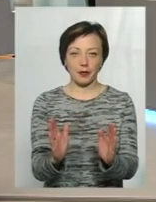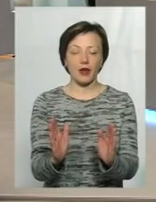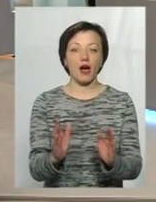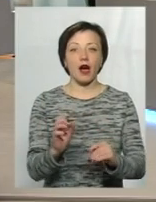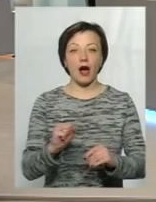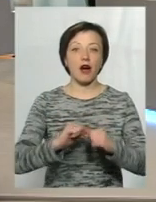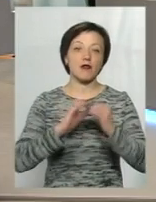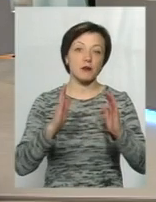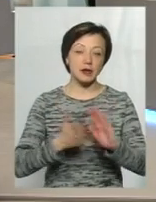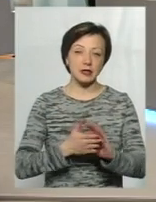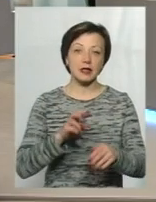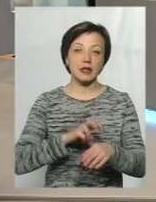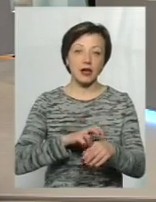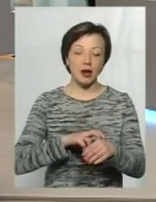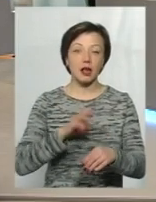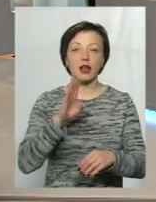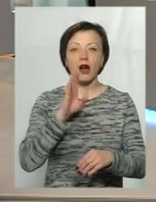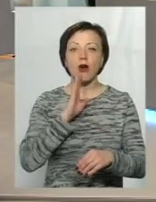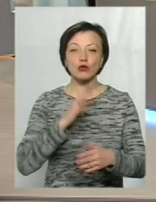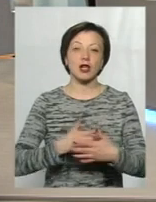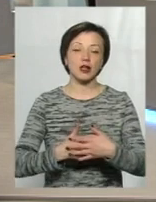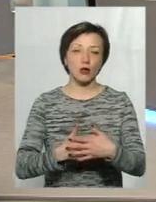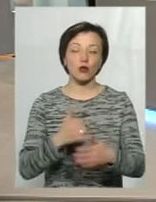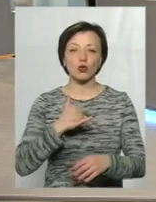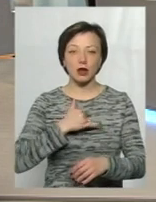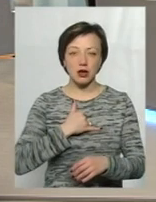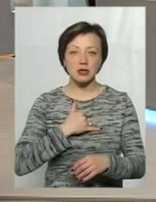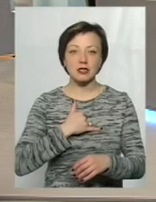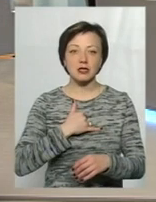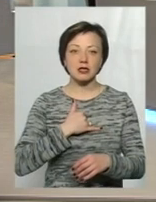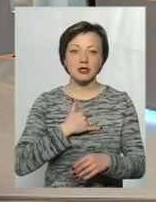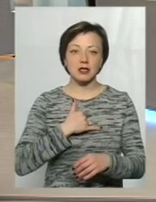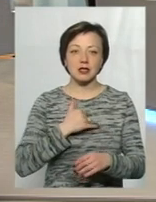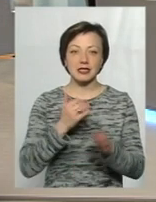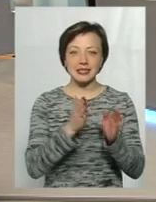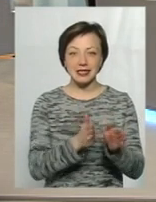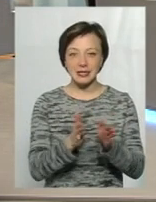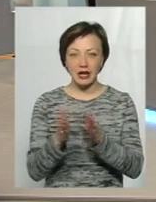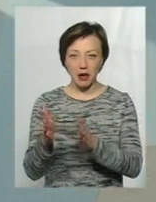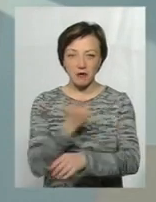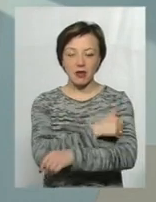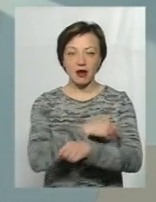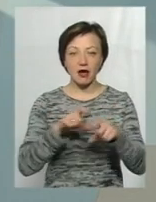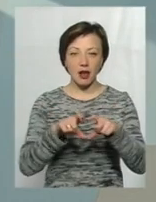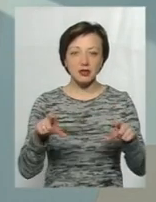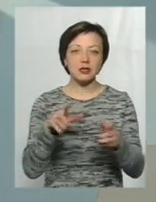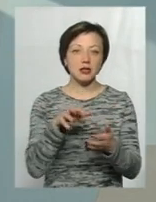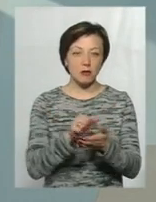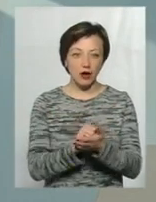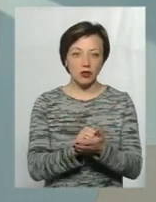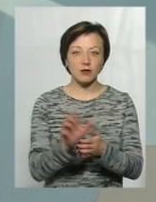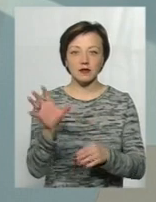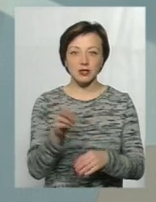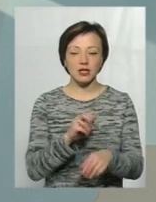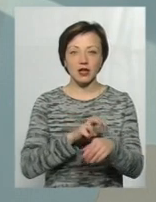в принципі лікарі-акушер-гінекологи в нас в мережі нашій лікарській, вони займаються, і всі